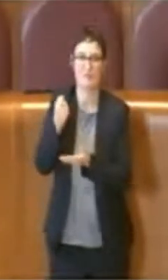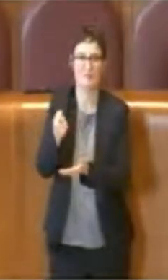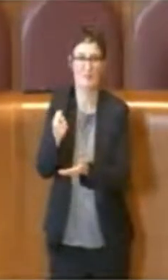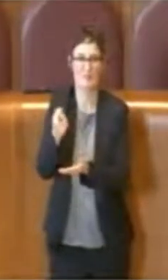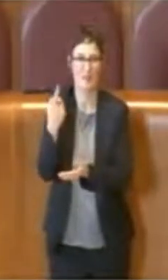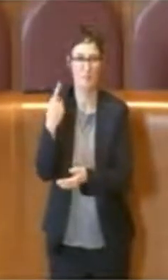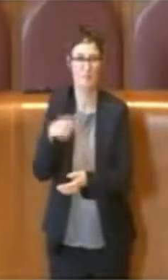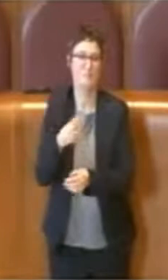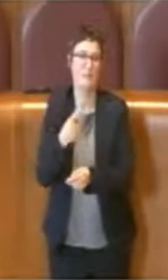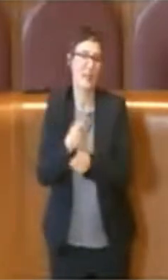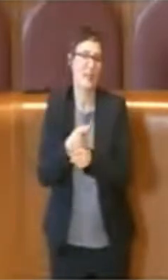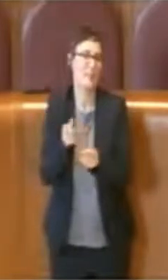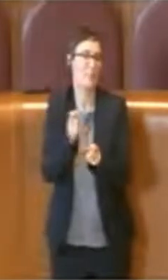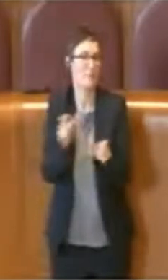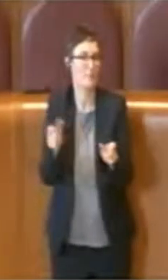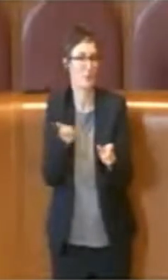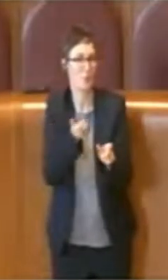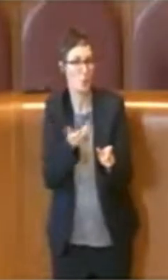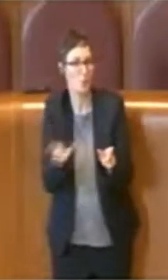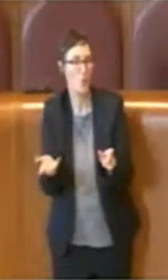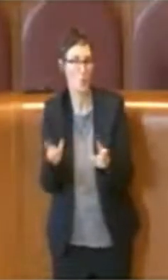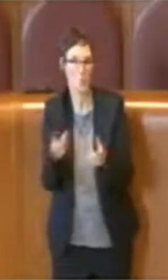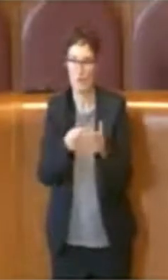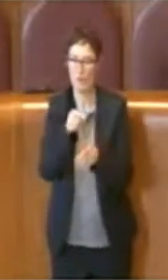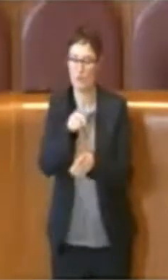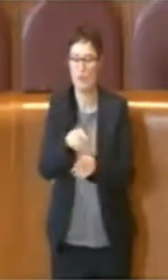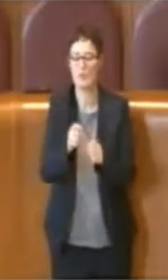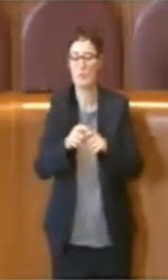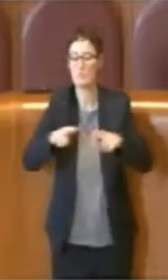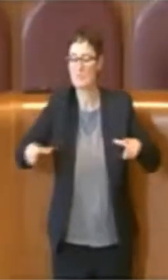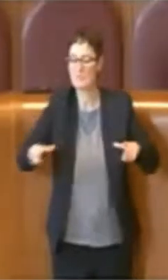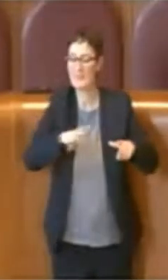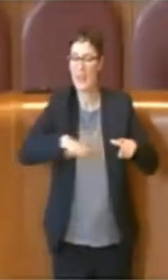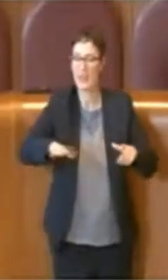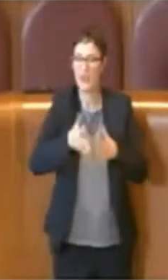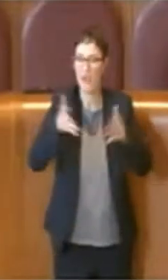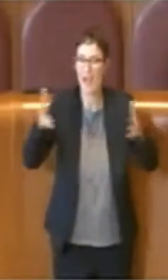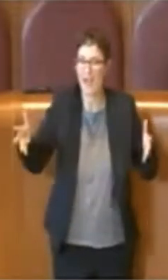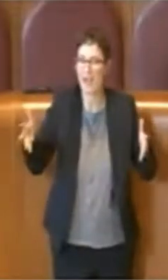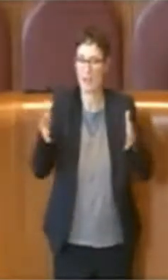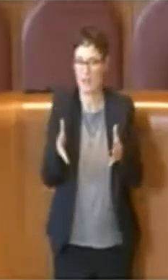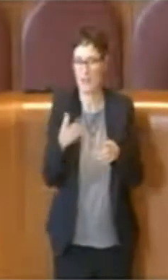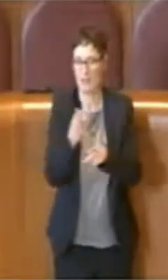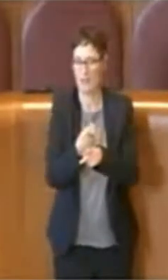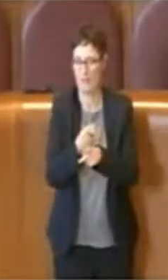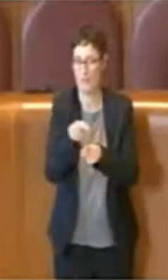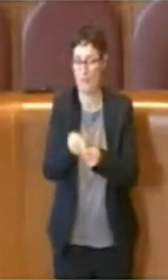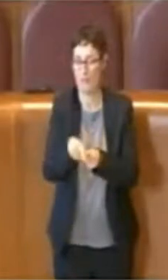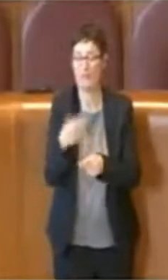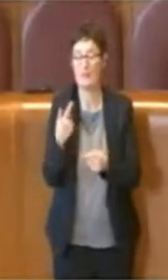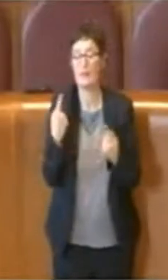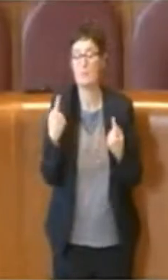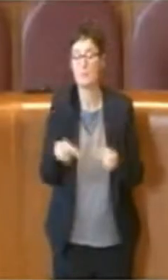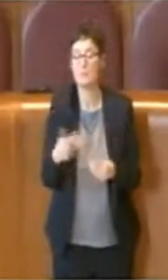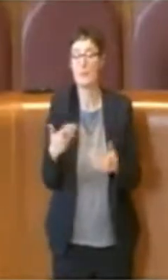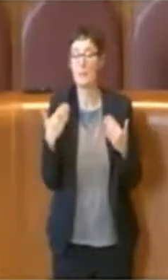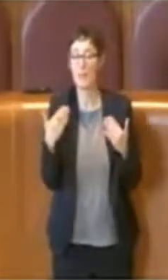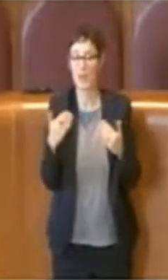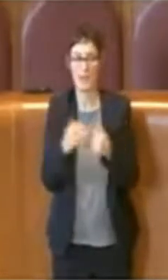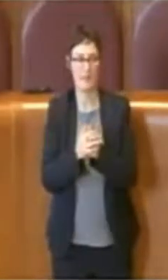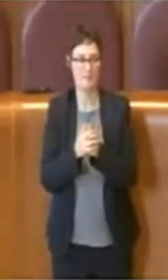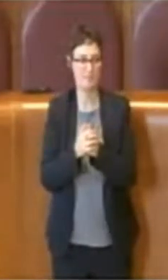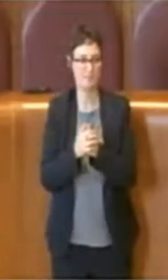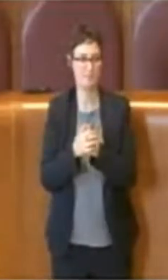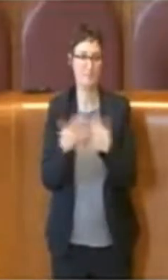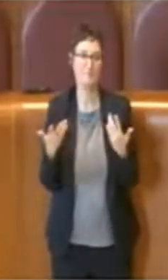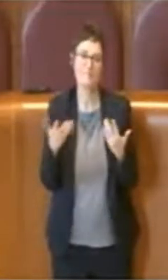di persone, alla grandezza del territorio, eccetera. E questo per me sarebbe la cosa. Però ci